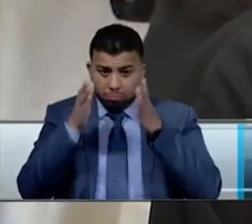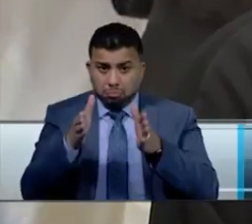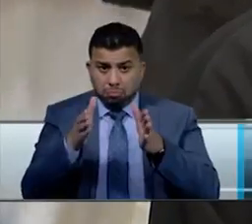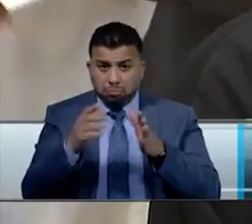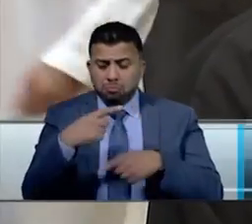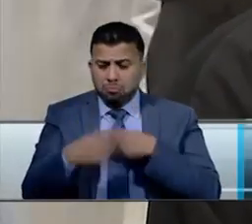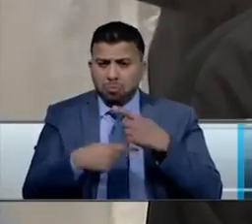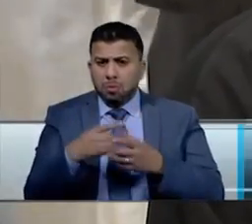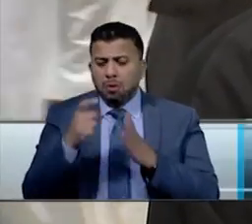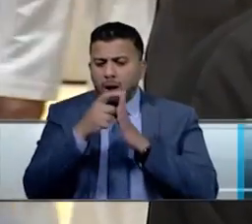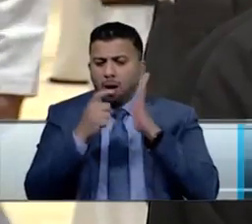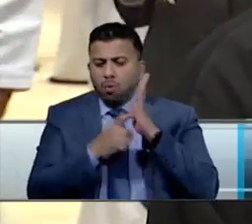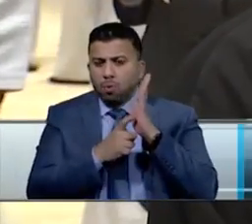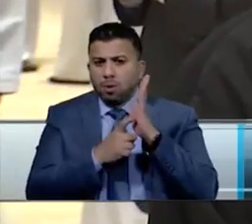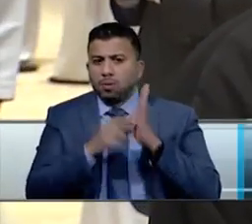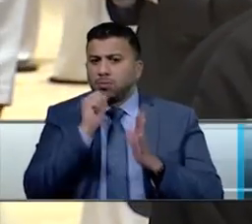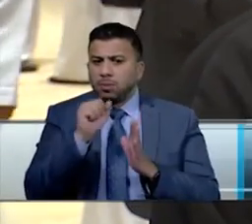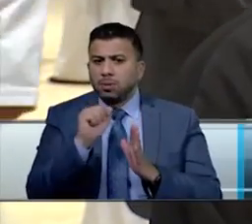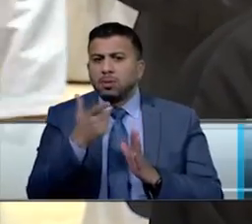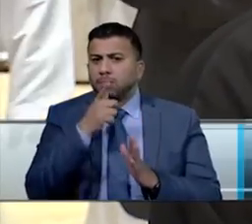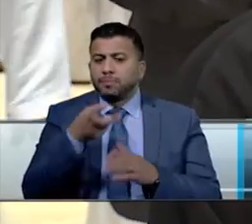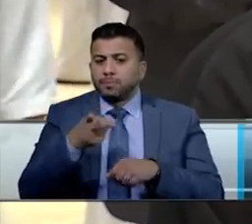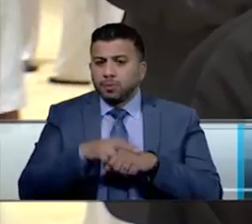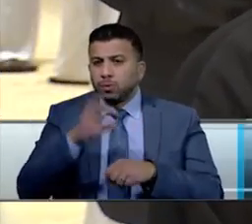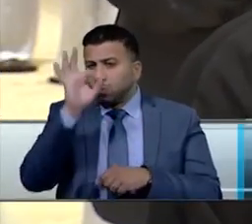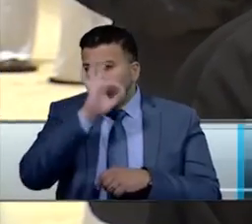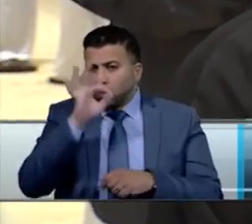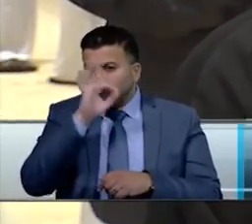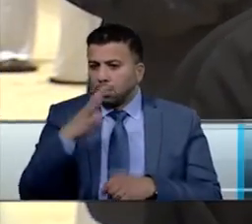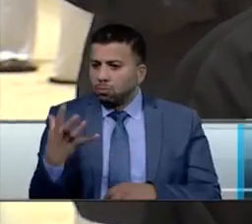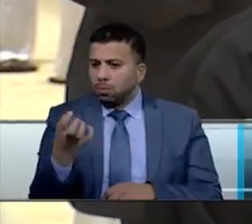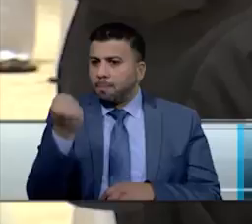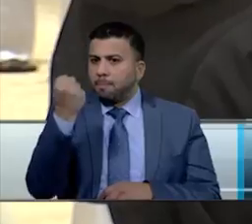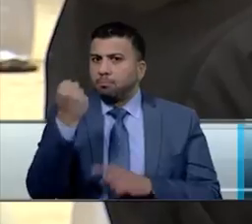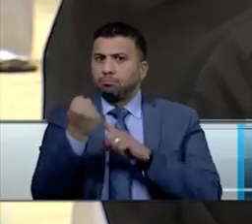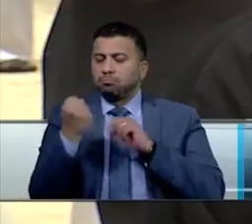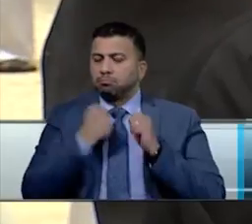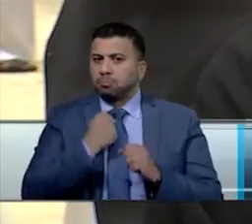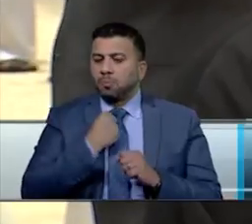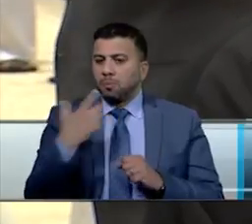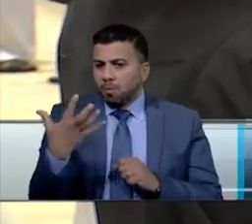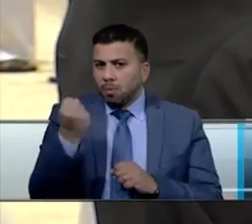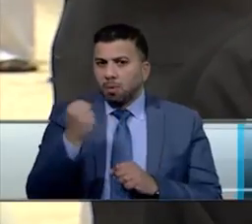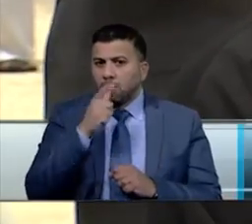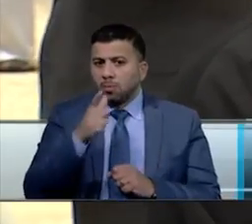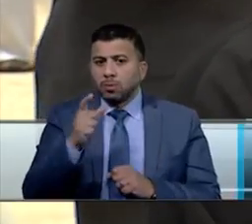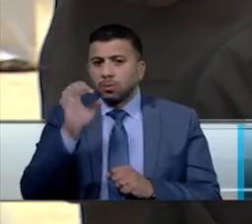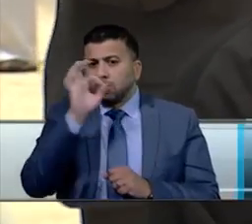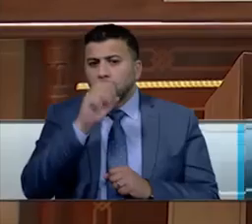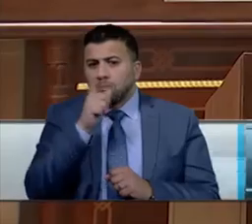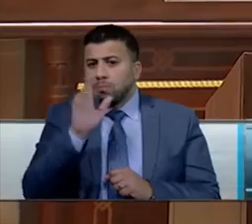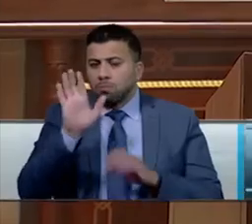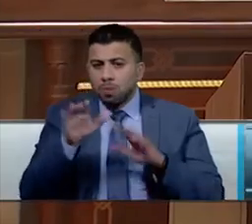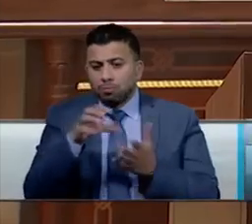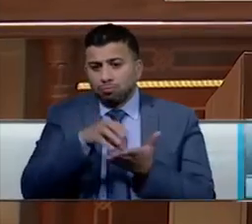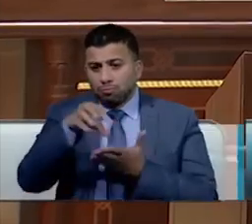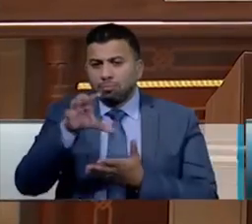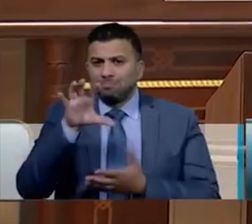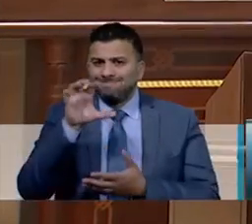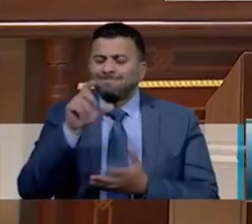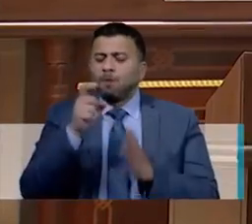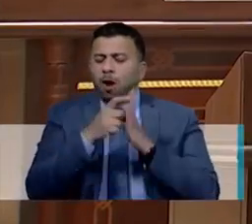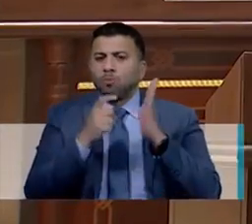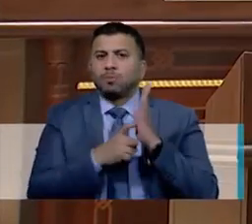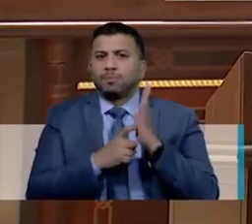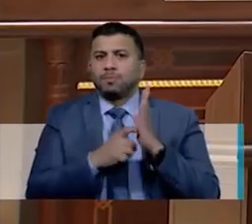على إثراء مواد القانون سواء كان في استعادة التراث أو تملكه، وكذلك مصادرة التراث المادي المنقول.